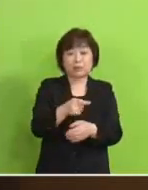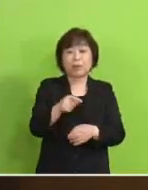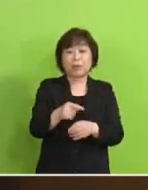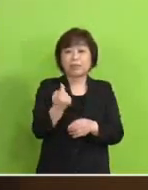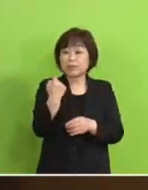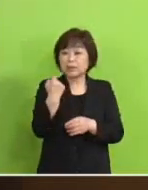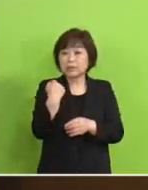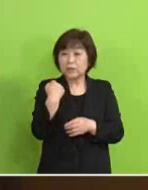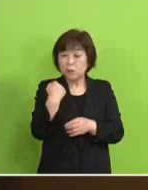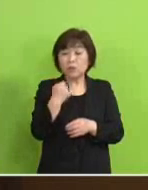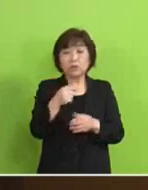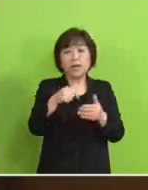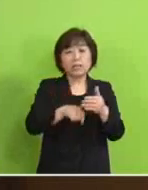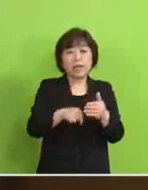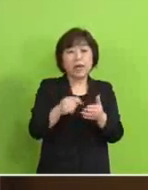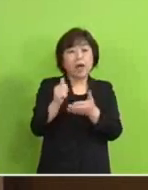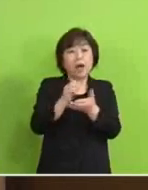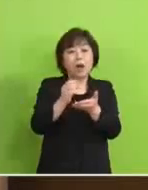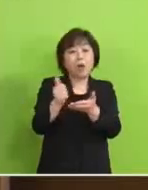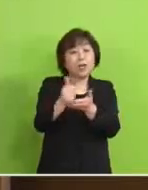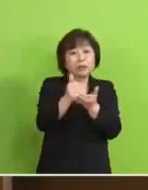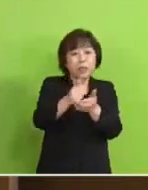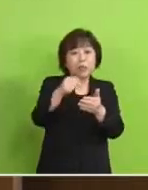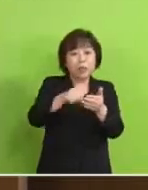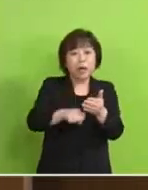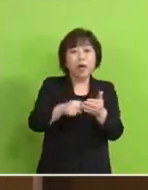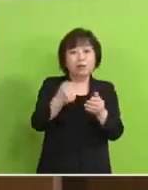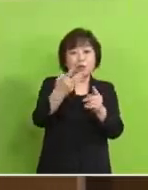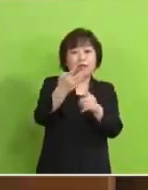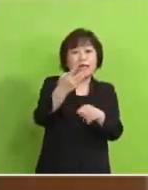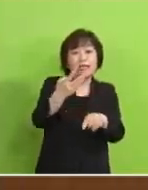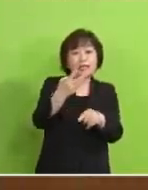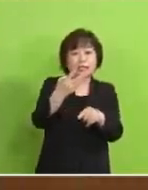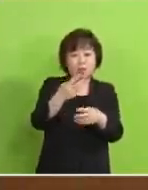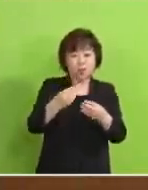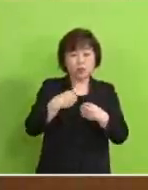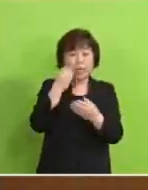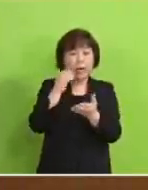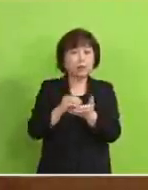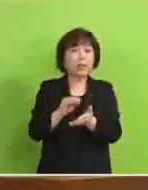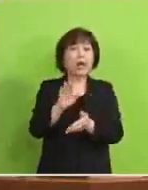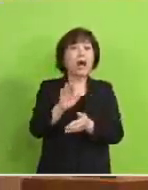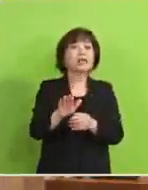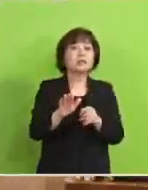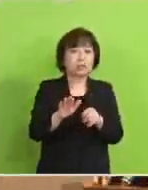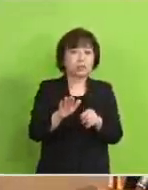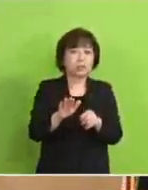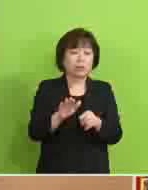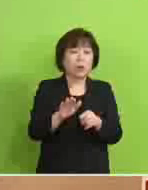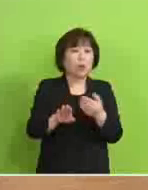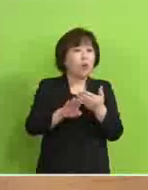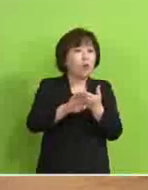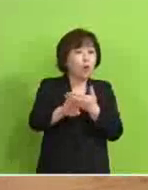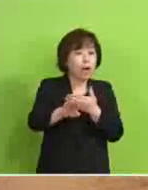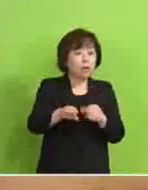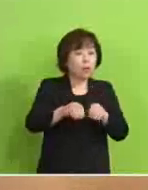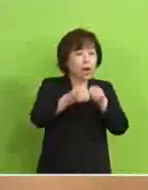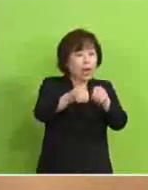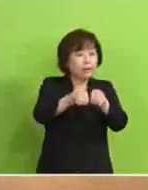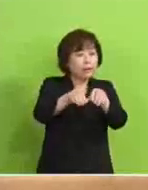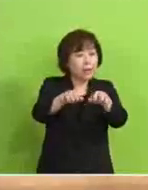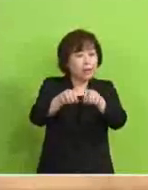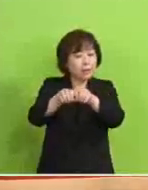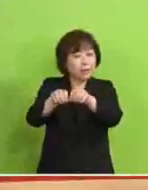はその中で今申し上げたように、利用客3名の陽性が確認されておりまして、他への感染